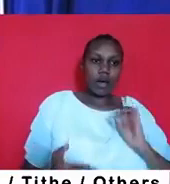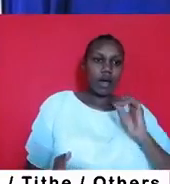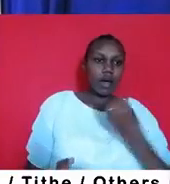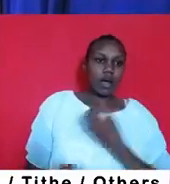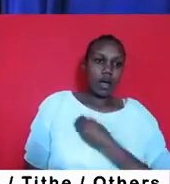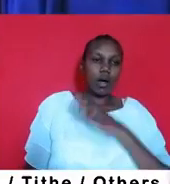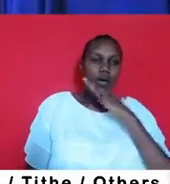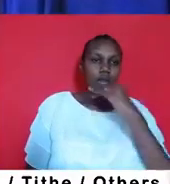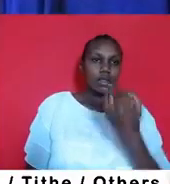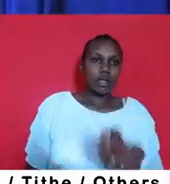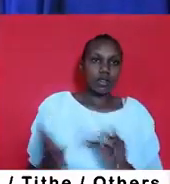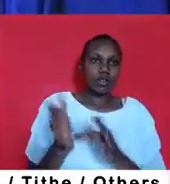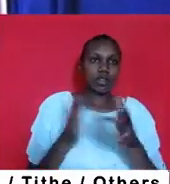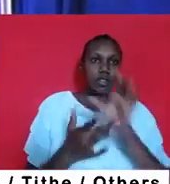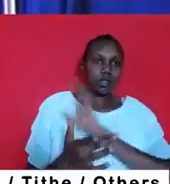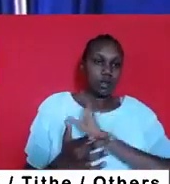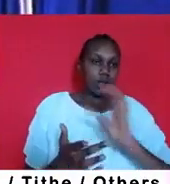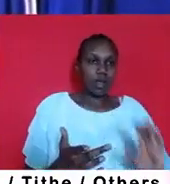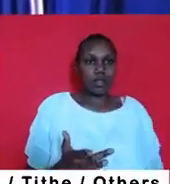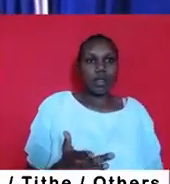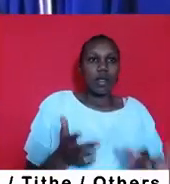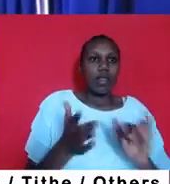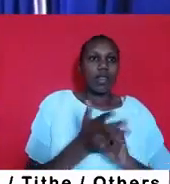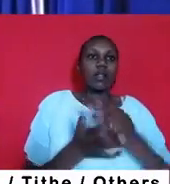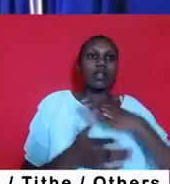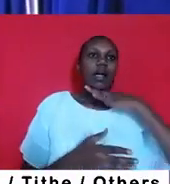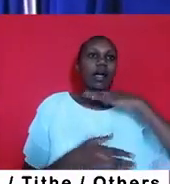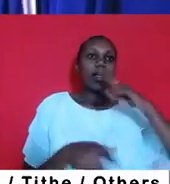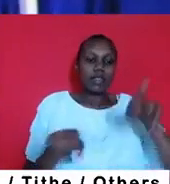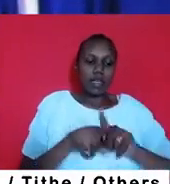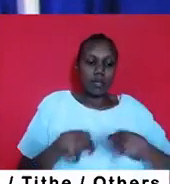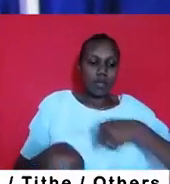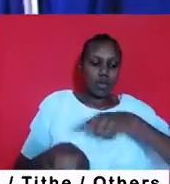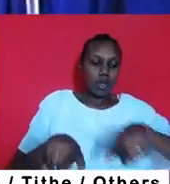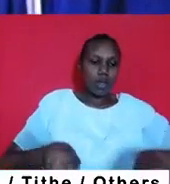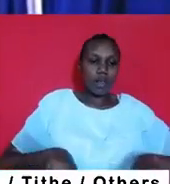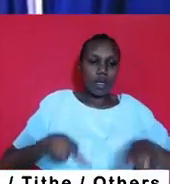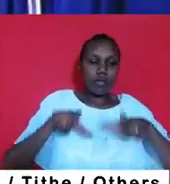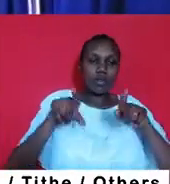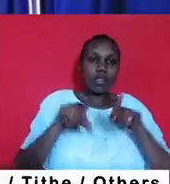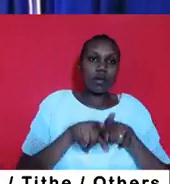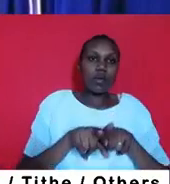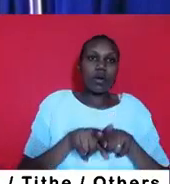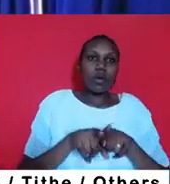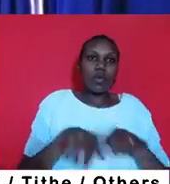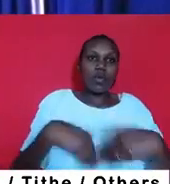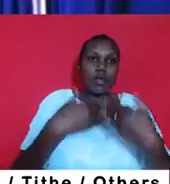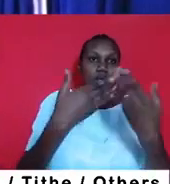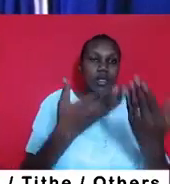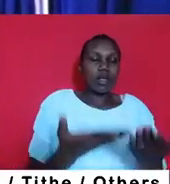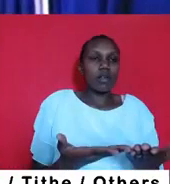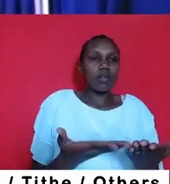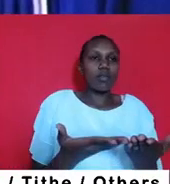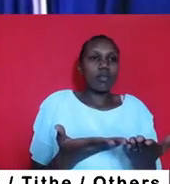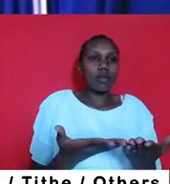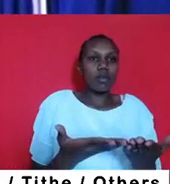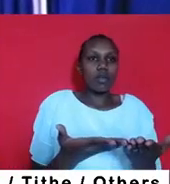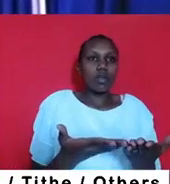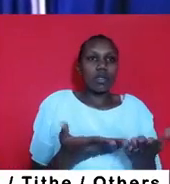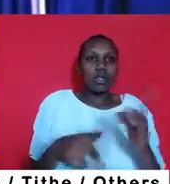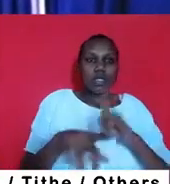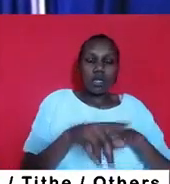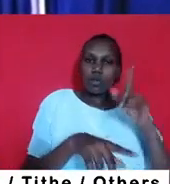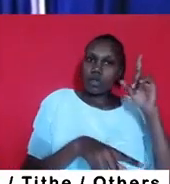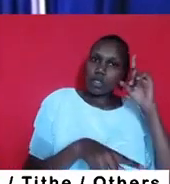Yesu Kristu afe ili tupate kuishi. Tujalie kwamba tutatamka kwenye usingizi